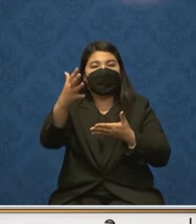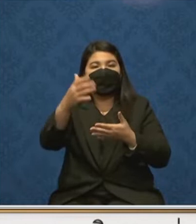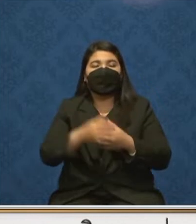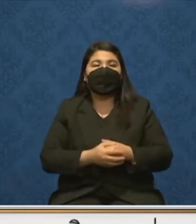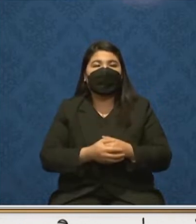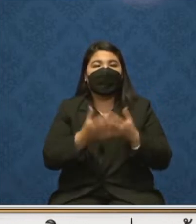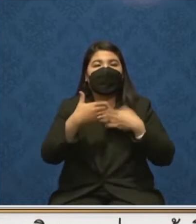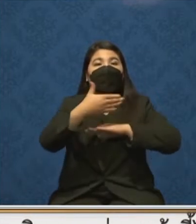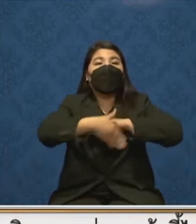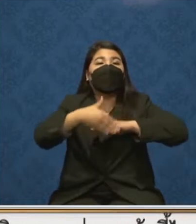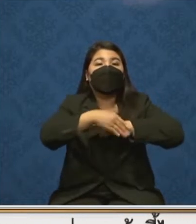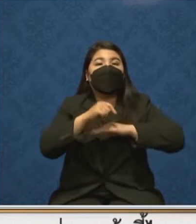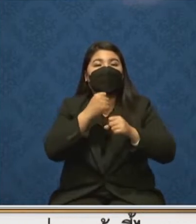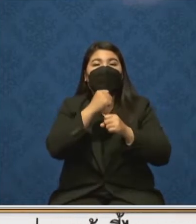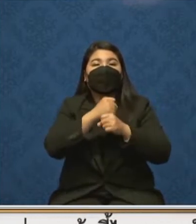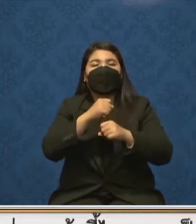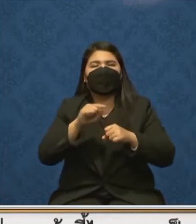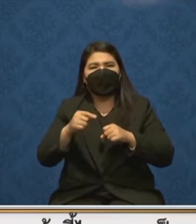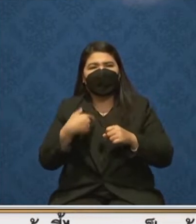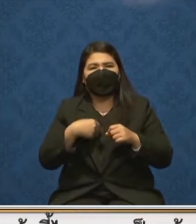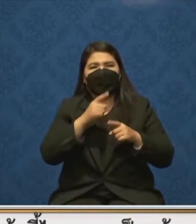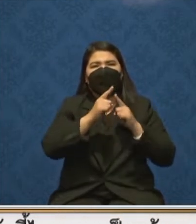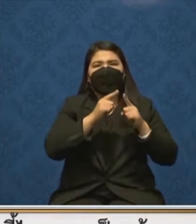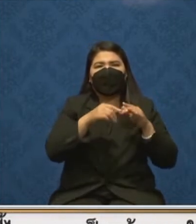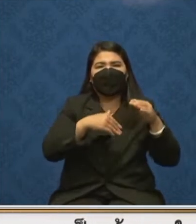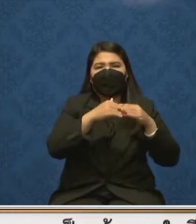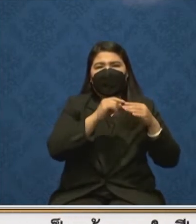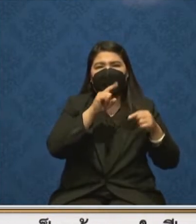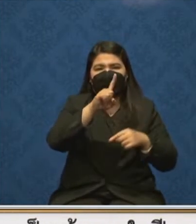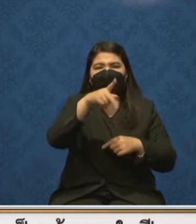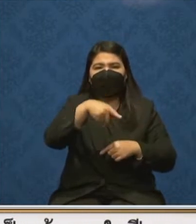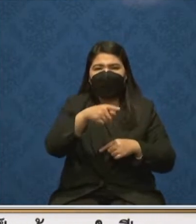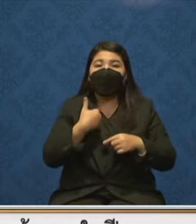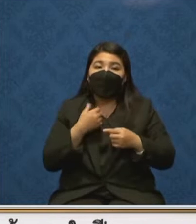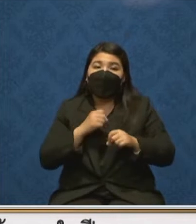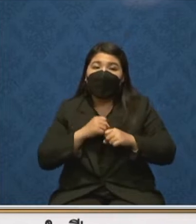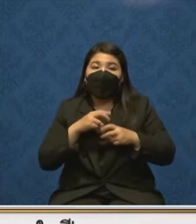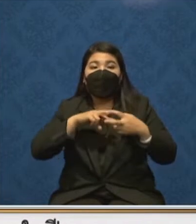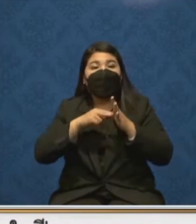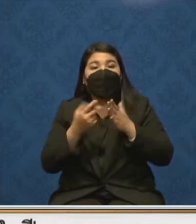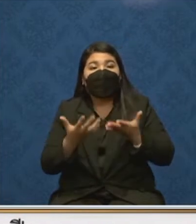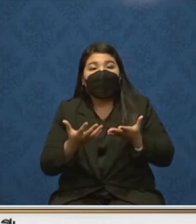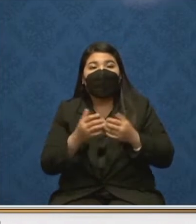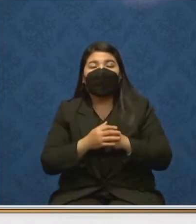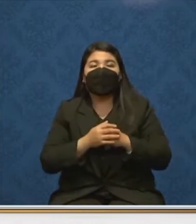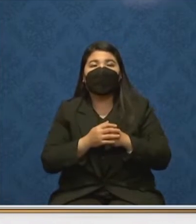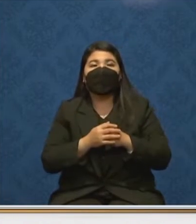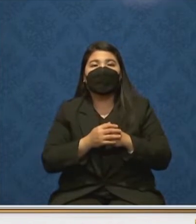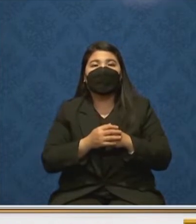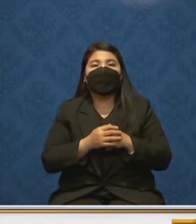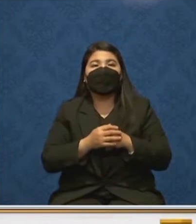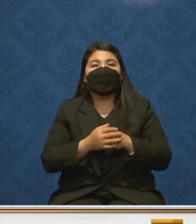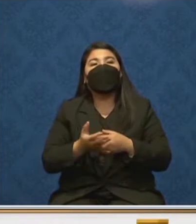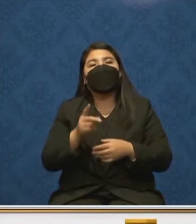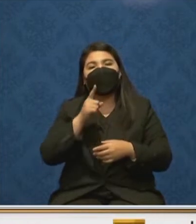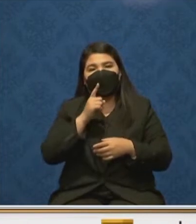ดรไเพิ่มมา 200 กิโลเมรแตตอนมาถลังกศพาแลั้งเปาไ้ 1,000 กิโลเมตรแบบนเรีกตกเป้าเดียจะหาว